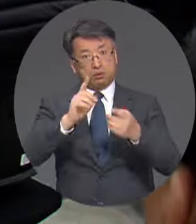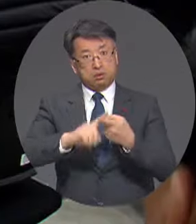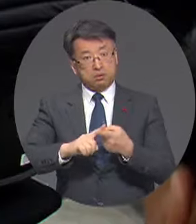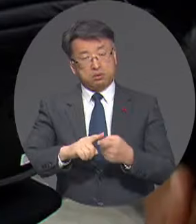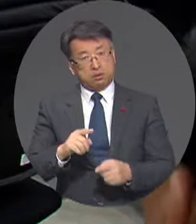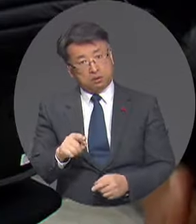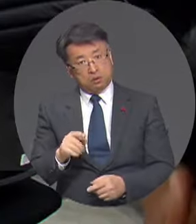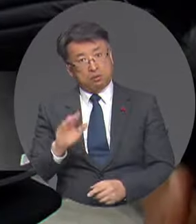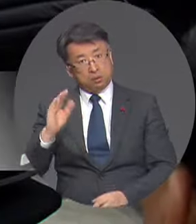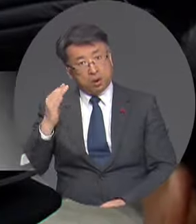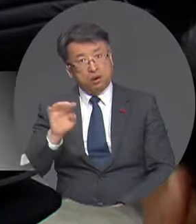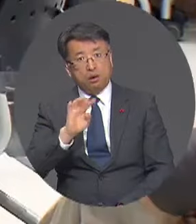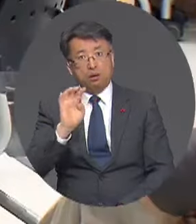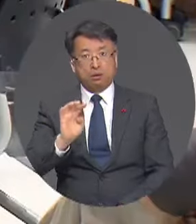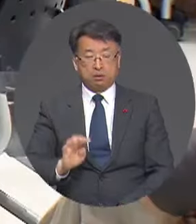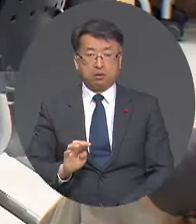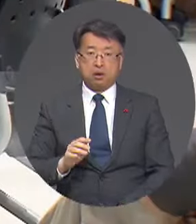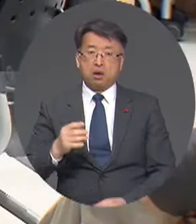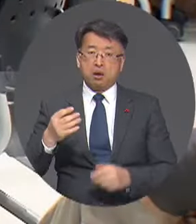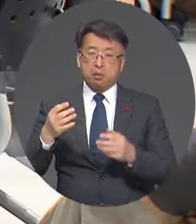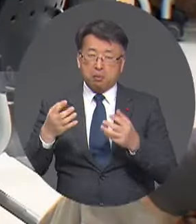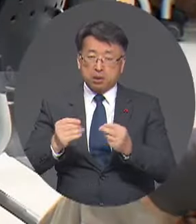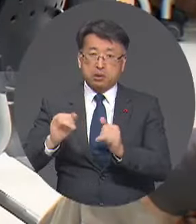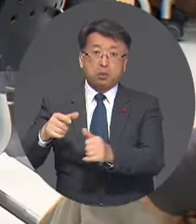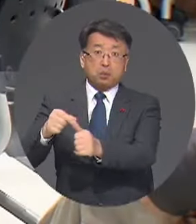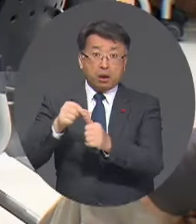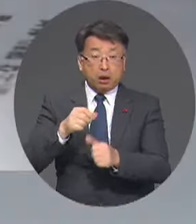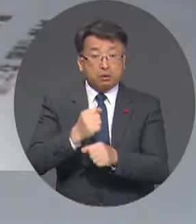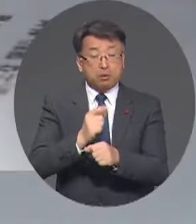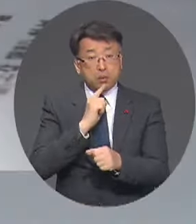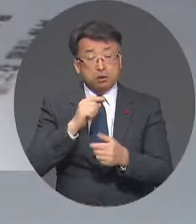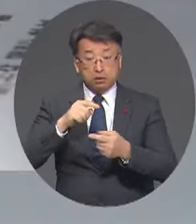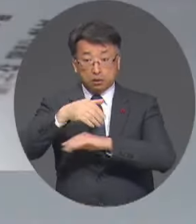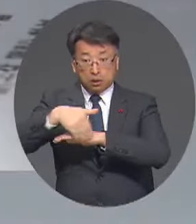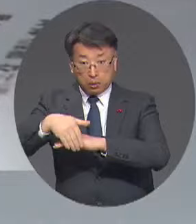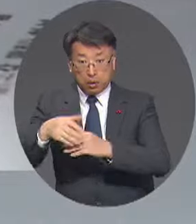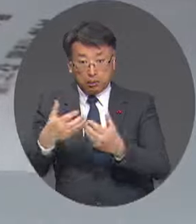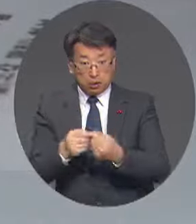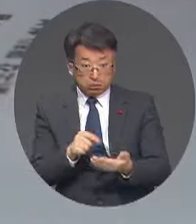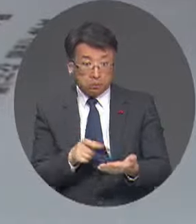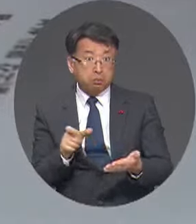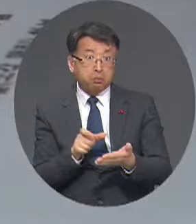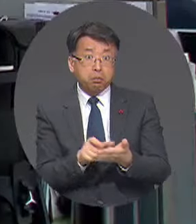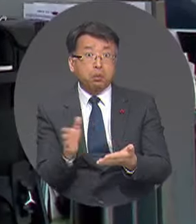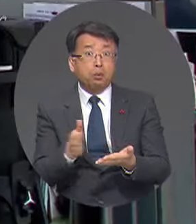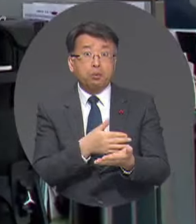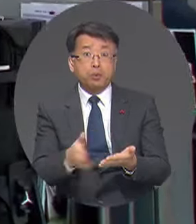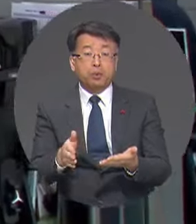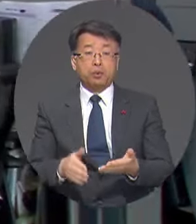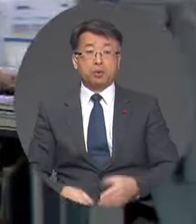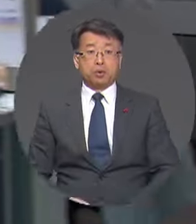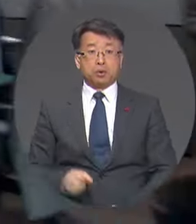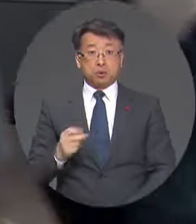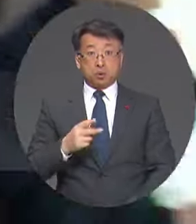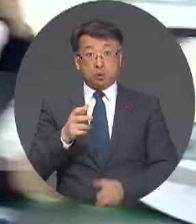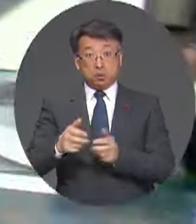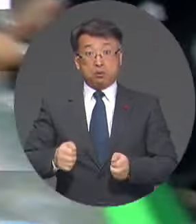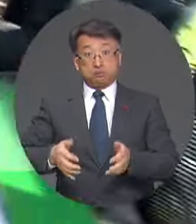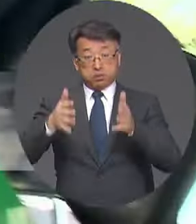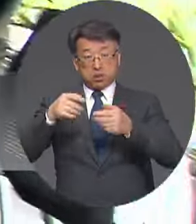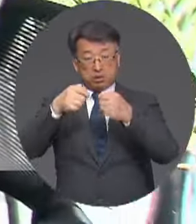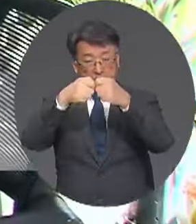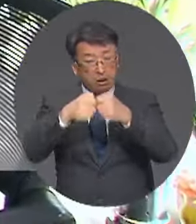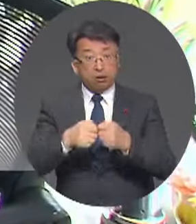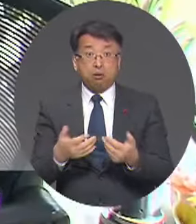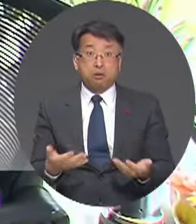수백 명을 채용할 거라는 뜬소문만 나돌 뿐 고용 예정 인원도 빠져 있습니다. 처리장 설치 계획도